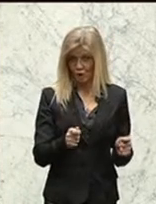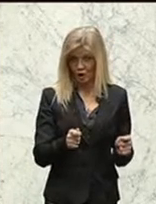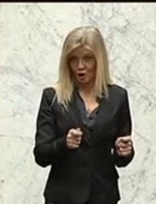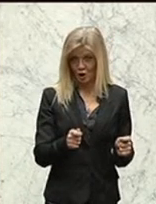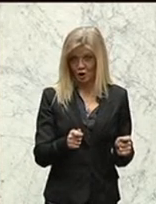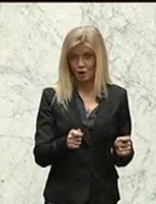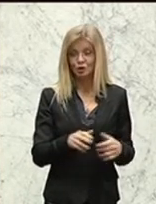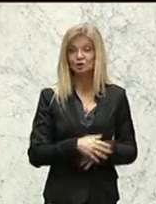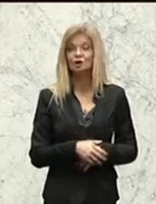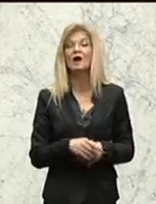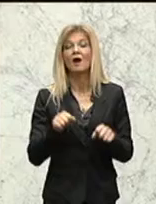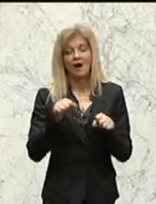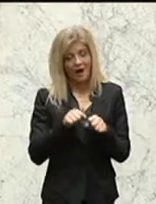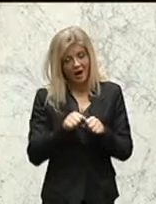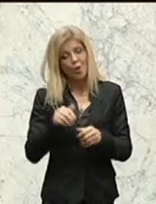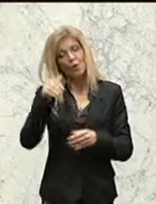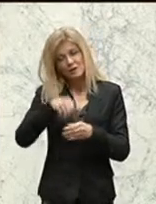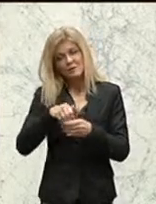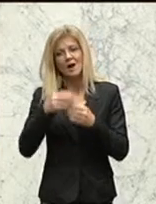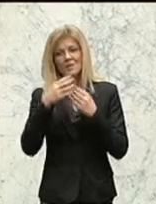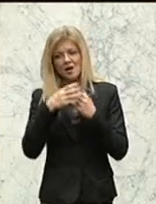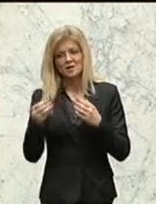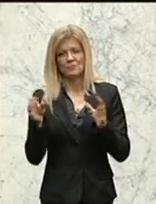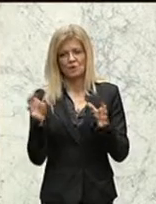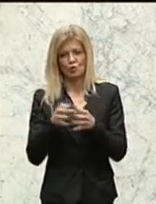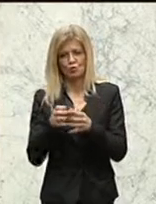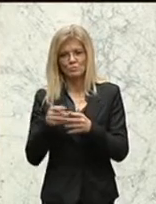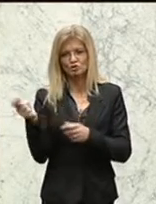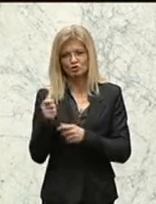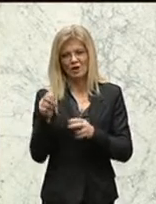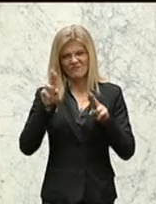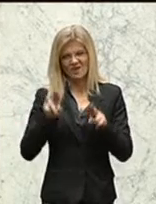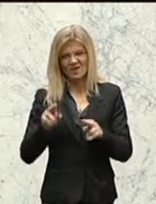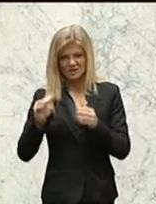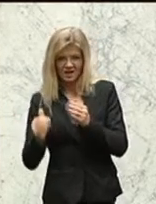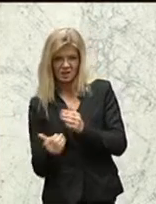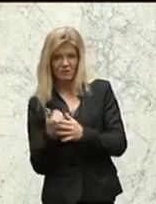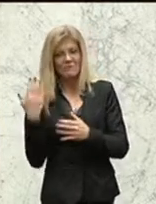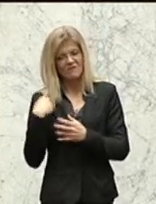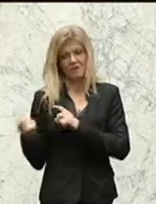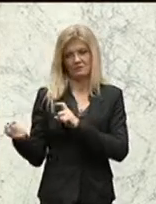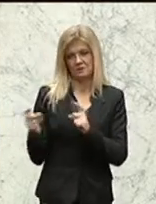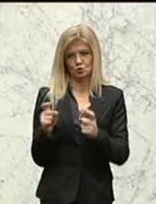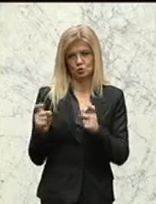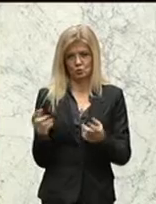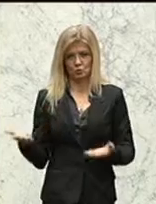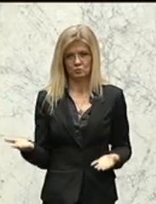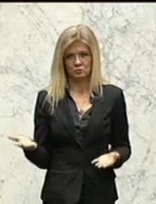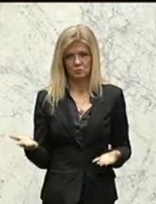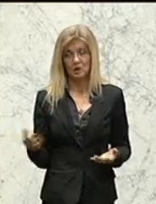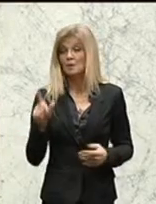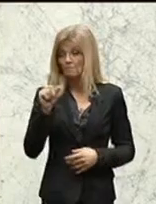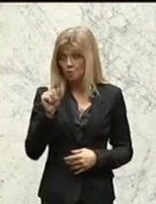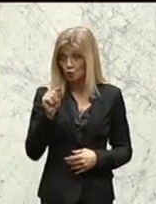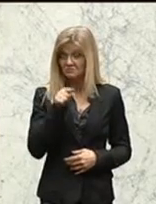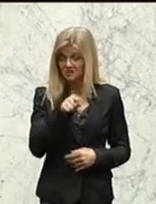in der Expertengruppe zur Strafrechtsreform debattiert wurde und dort vorgekommen ist. Das heißt, es ist wichtig und